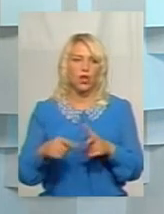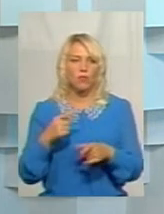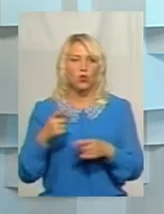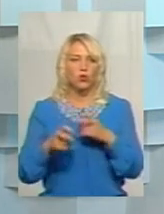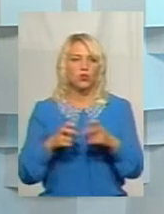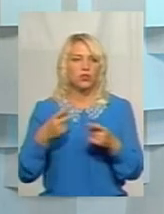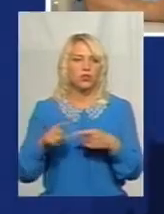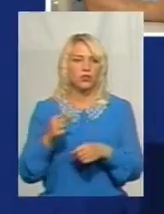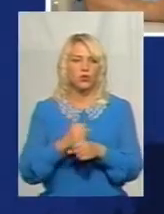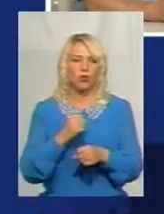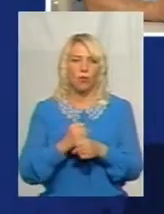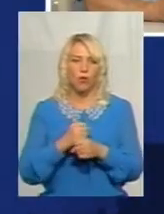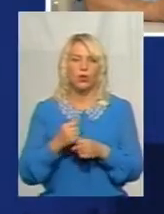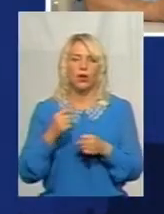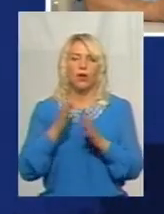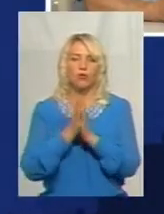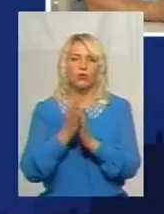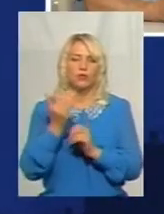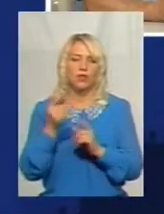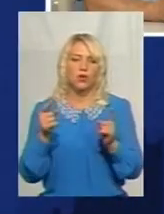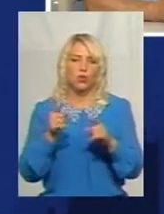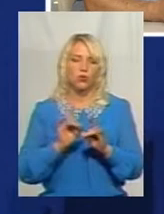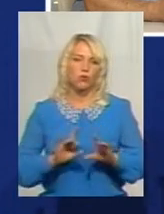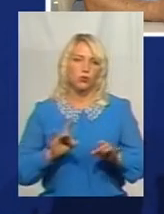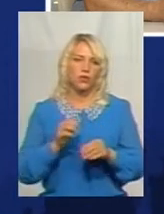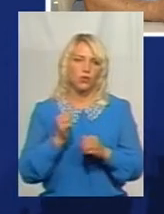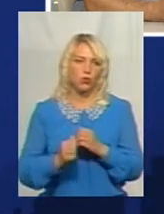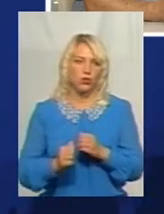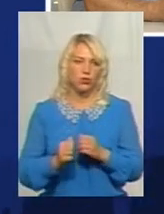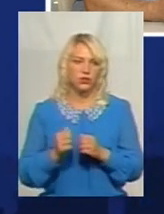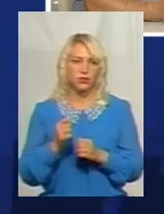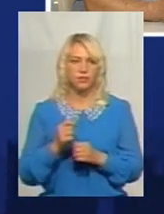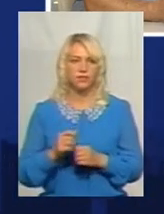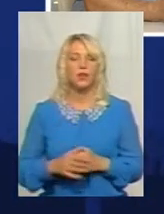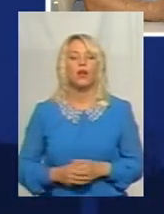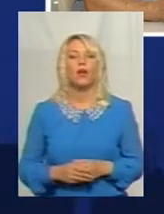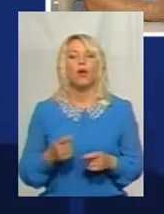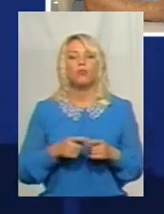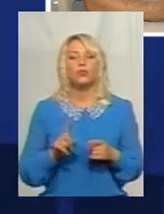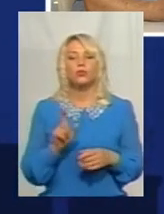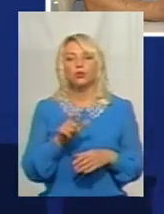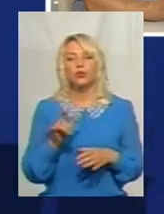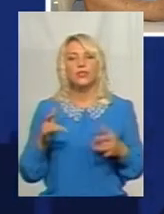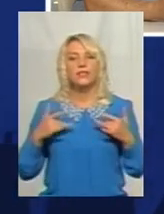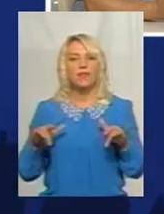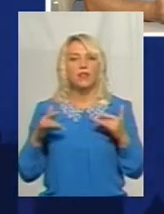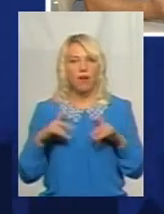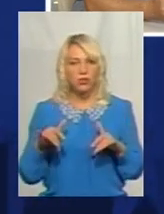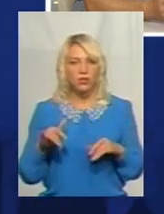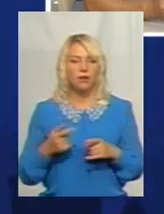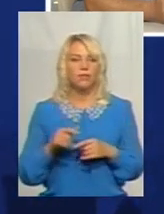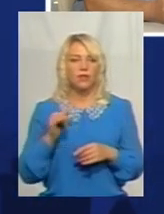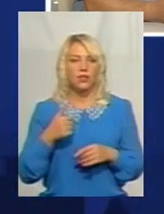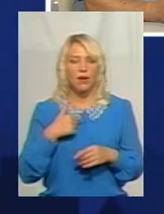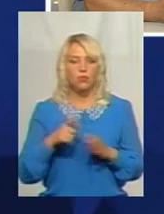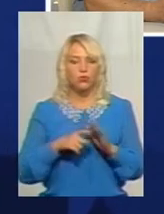іншу роботу. От прошу так коротко прокоментувати кожен. Ну, про те, що люди звільняються, і я от